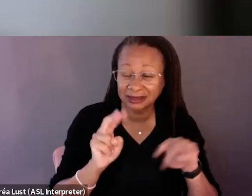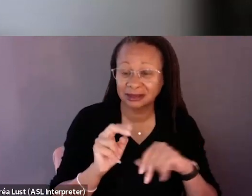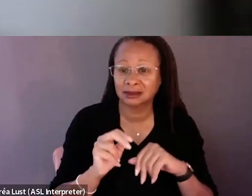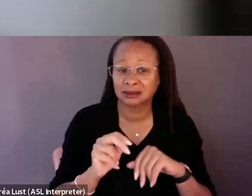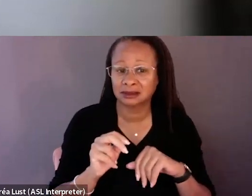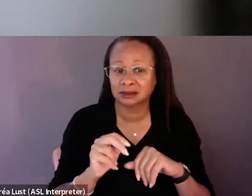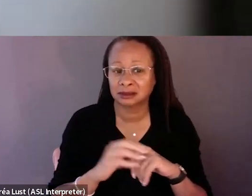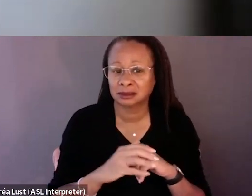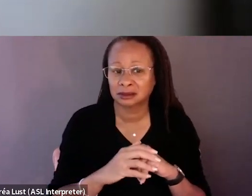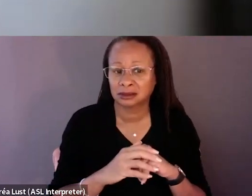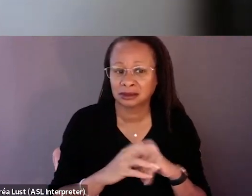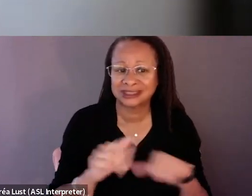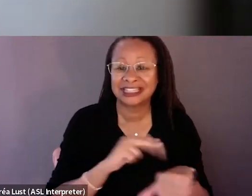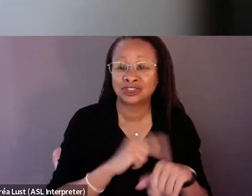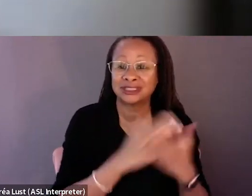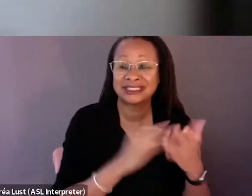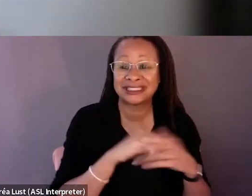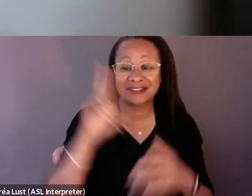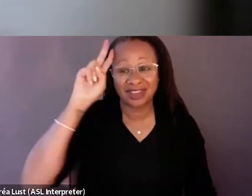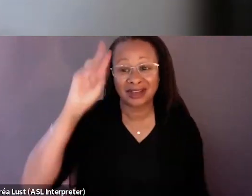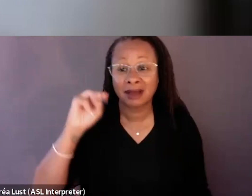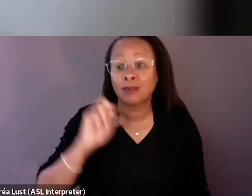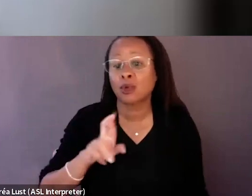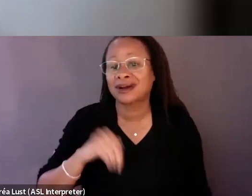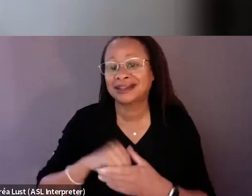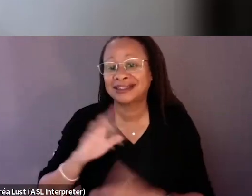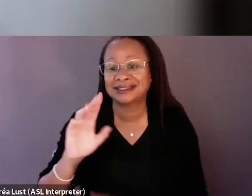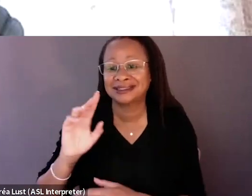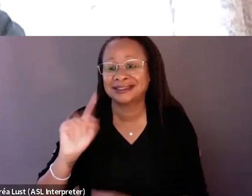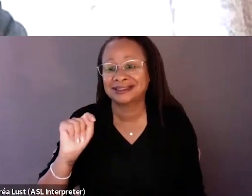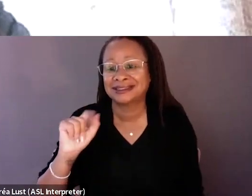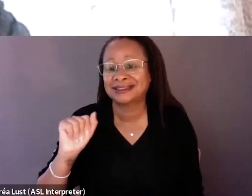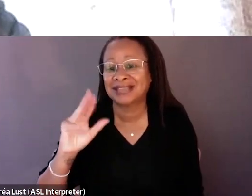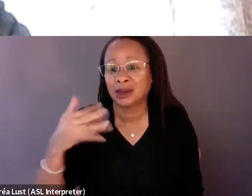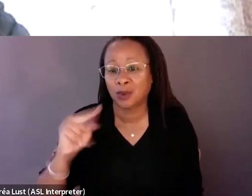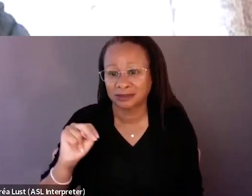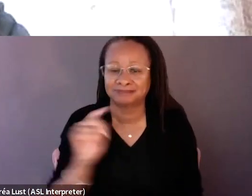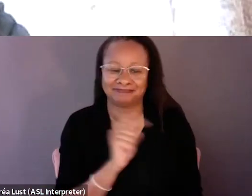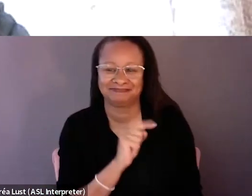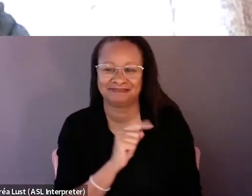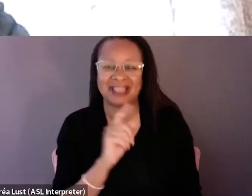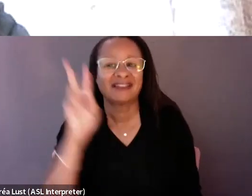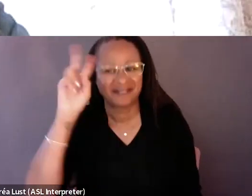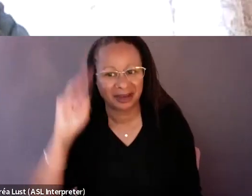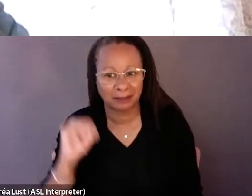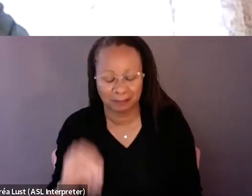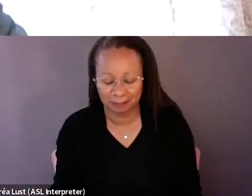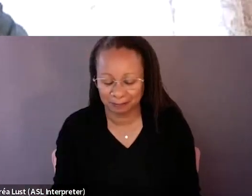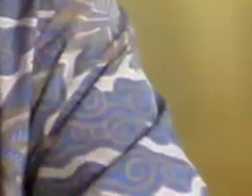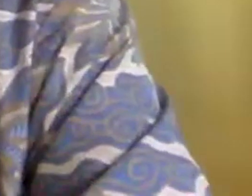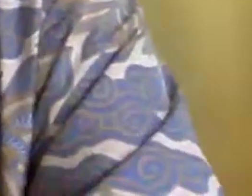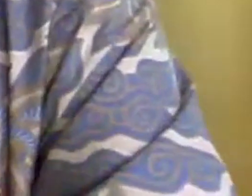scenes in Vietnam or in Taiwan in Taiwan In Vietnam. in Vietnam? I see.